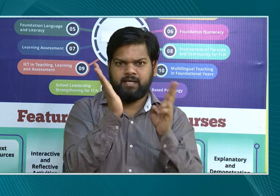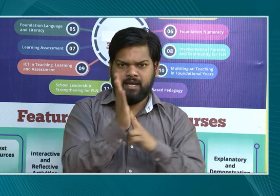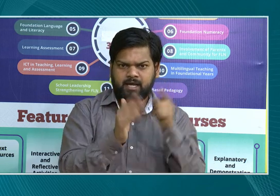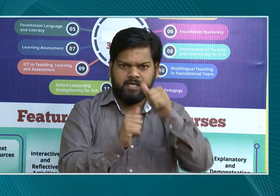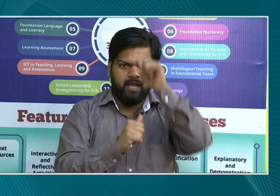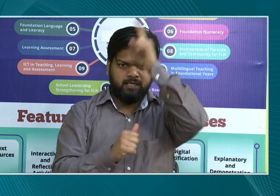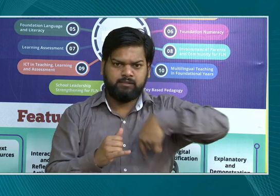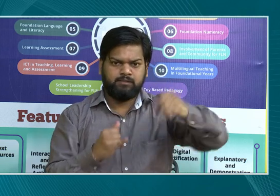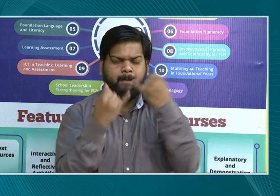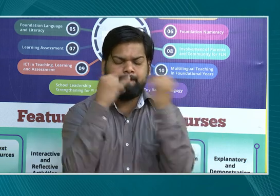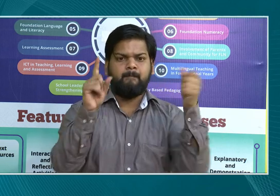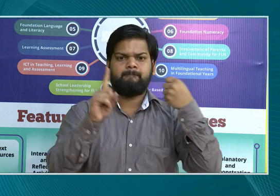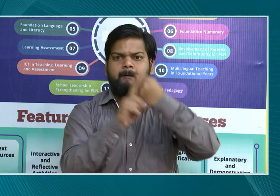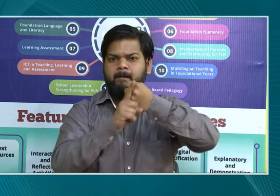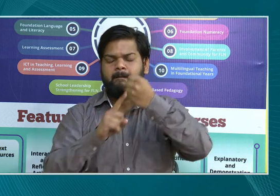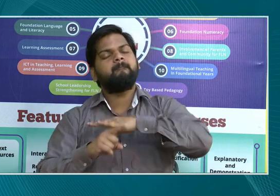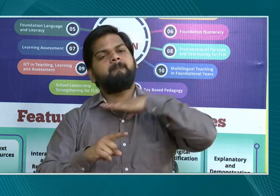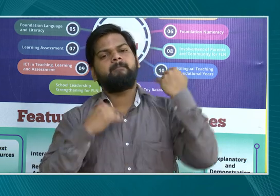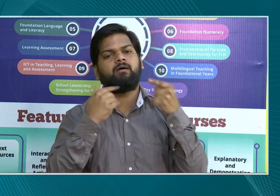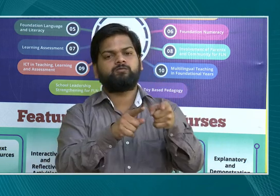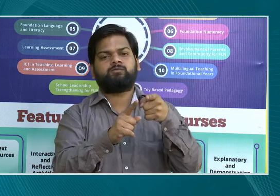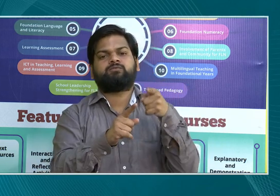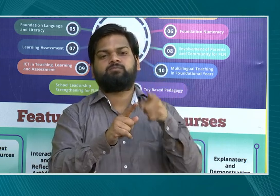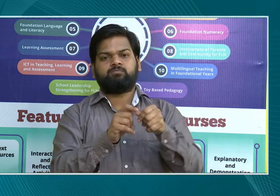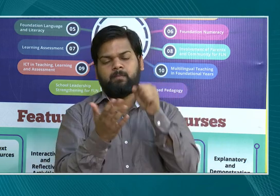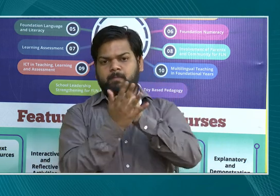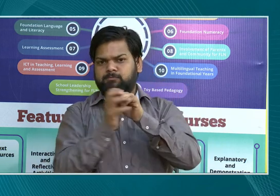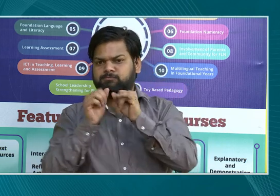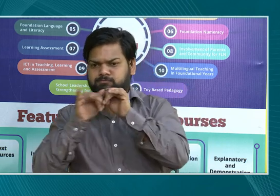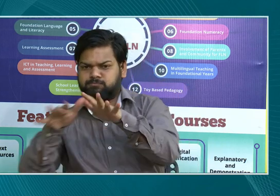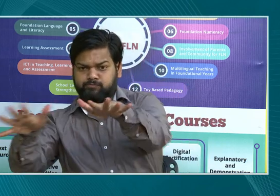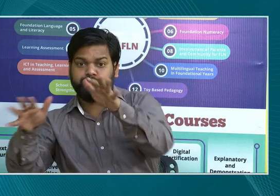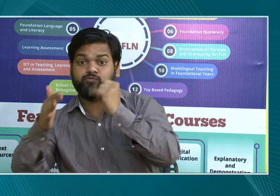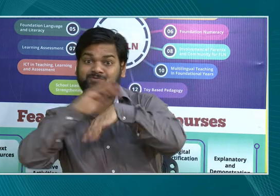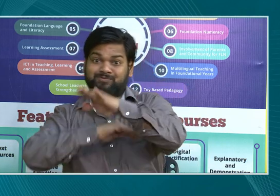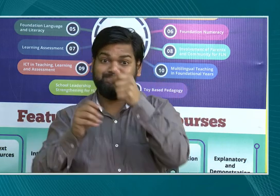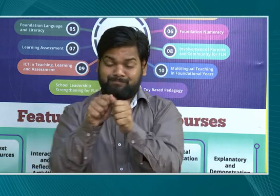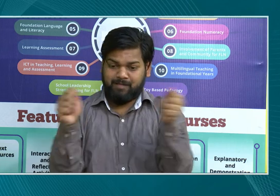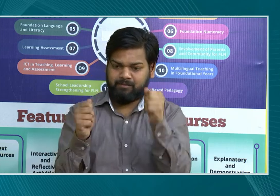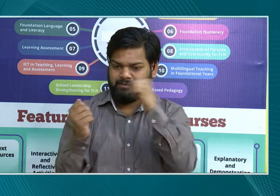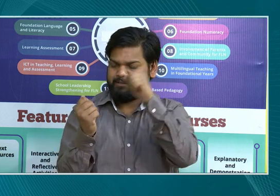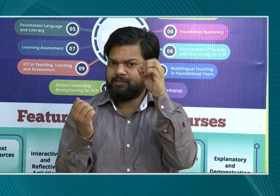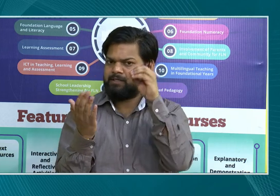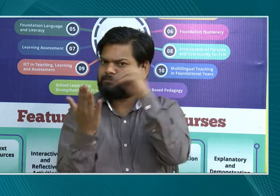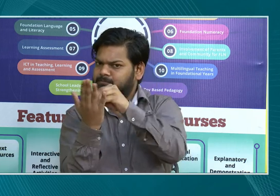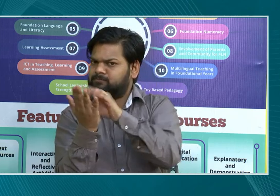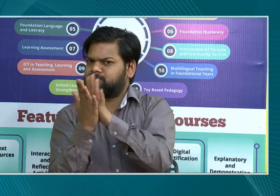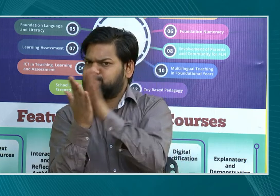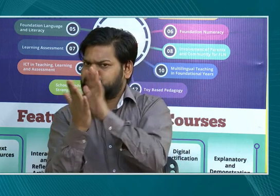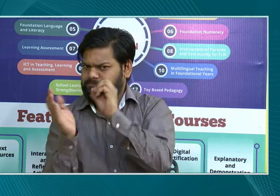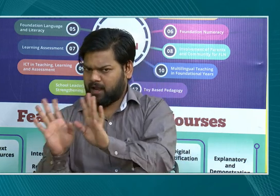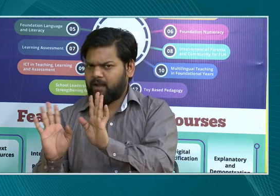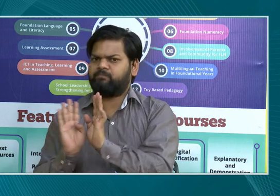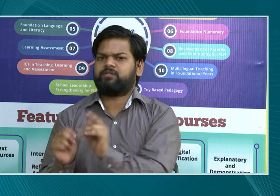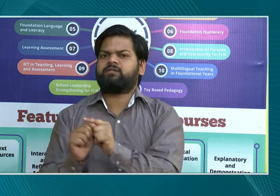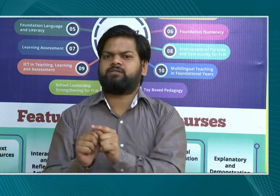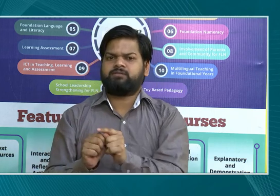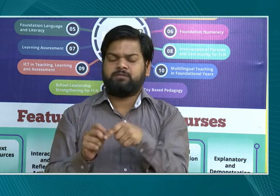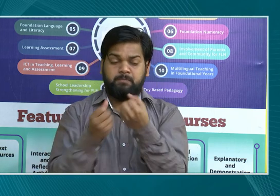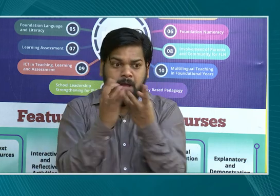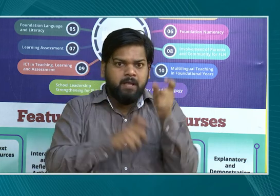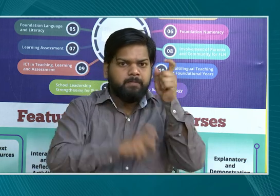पत्रिकाओं में भी अन्य तरीके के ऐसे कुछ लेख निकलते द अंक जिसमें जो स्वतंत्रता सेनानी हमारे द उसे समय पूर्व